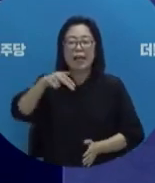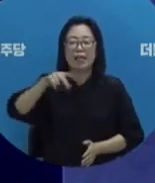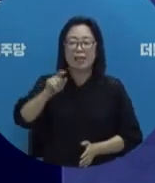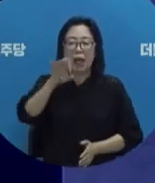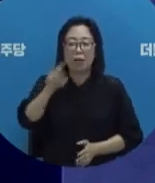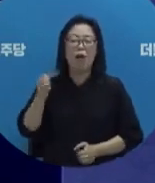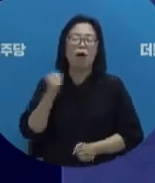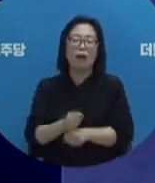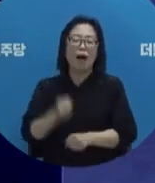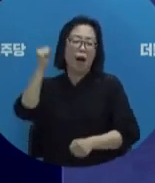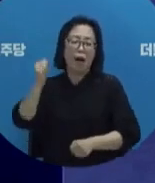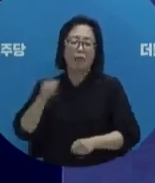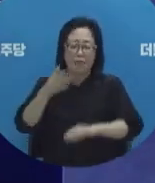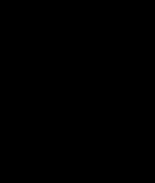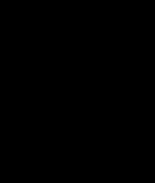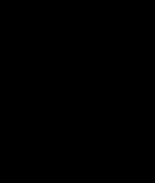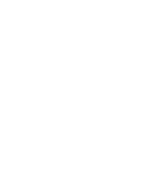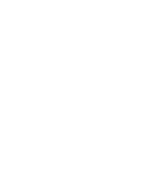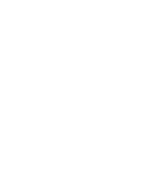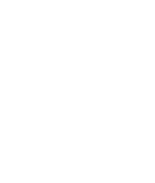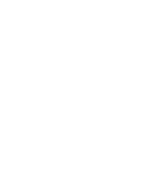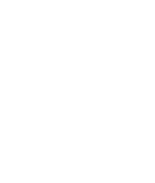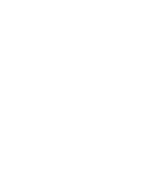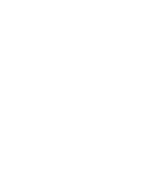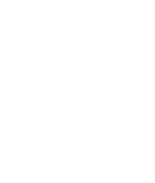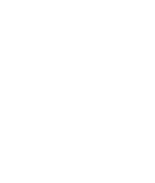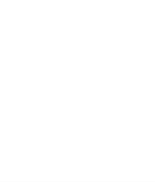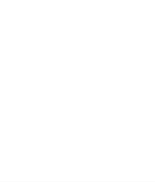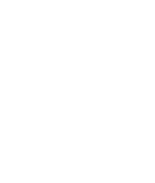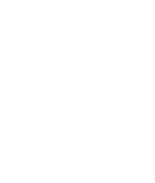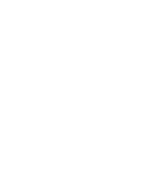하겠습니다 감사합니다 그